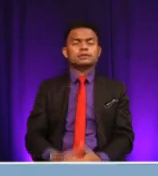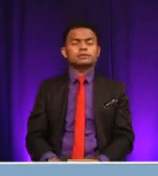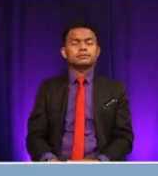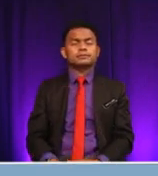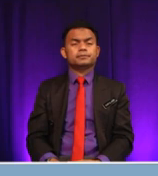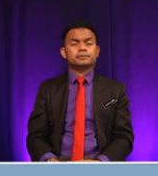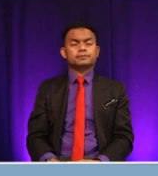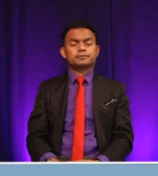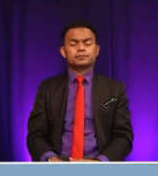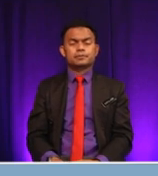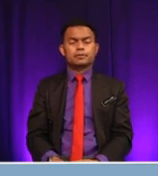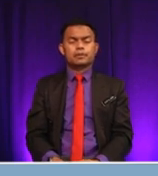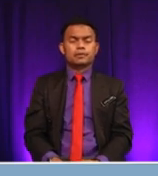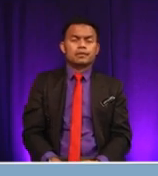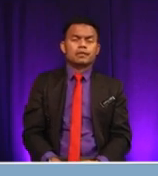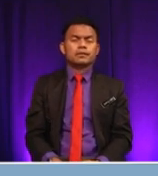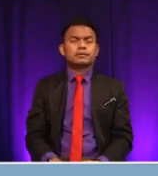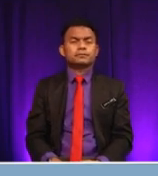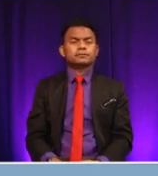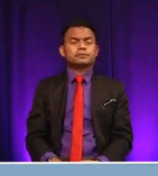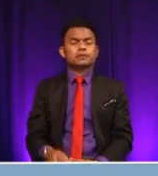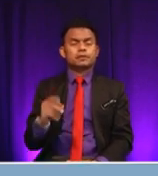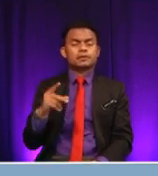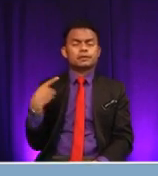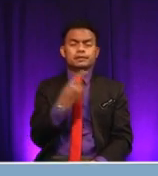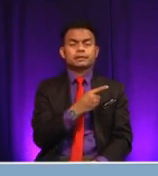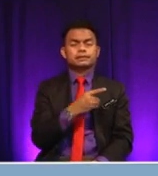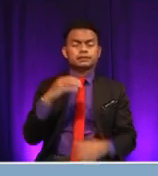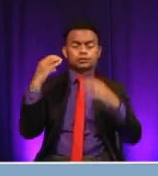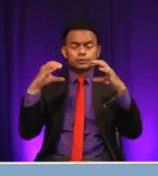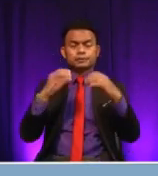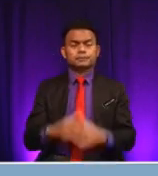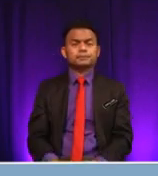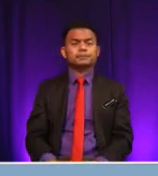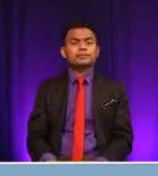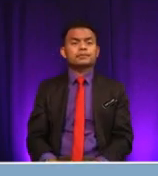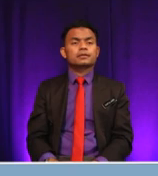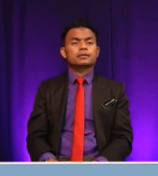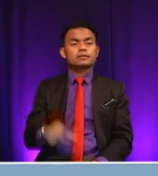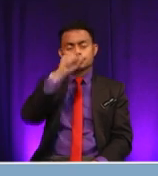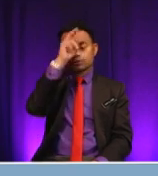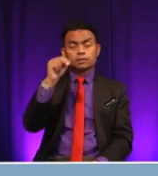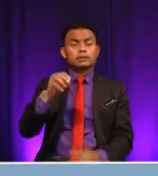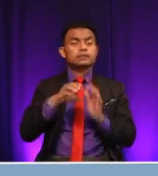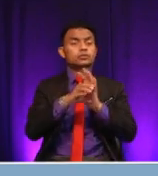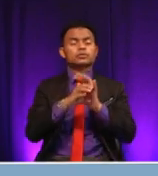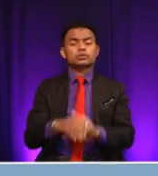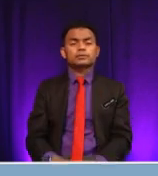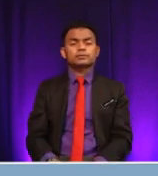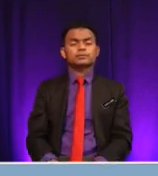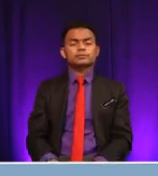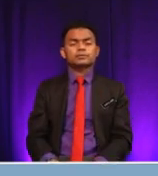saya coba Nak jawab Oke kita coba Oke ini contoh soalnya contoh seorang contoh yang